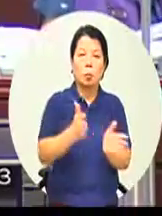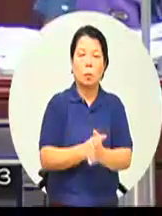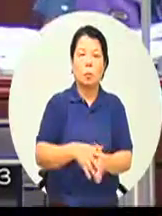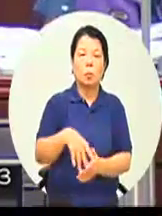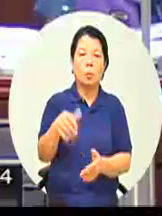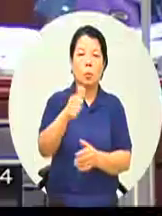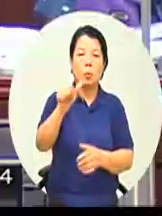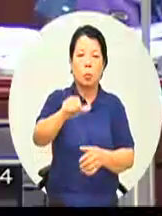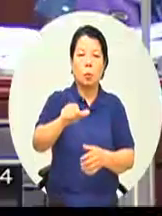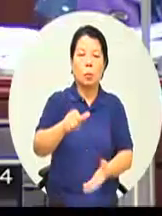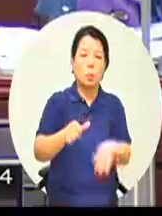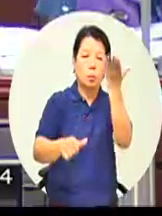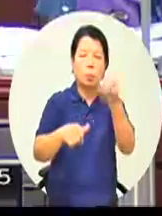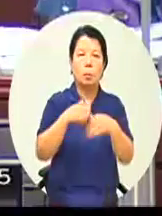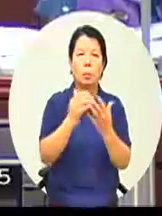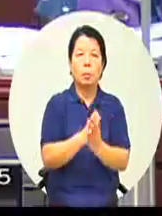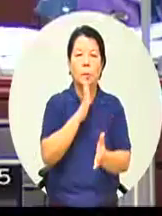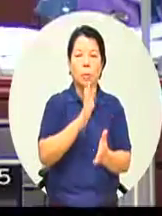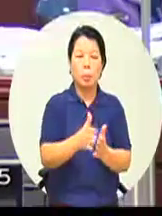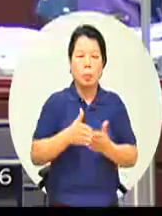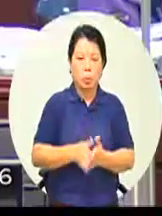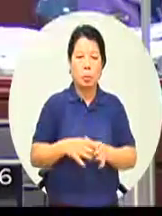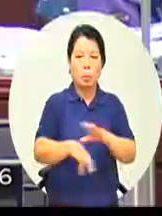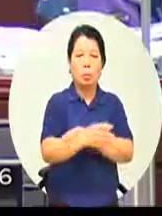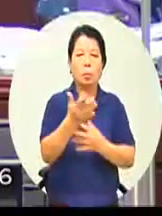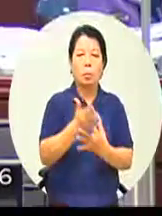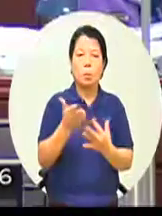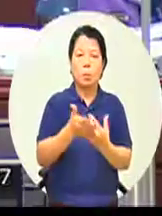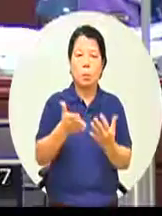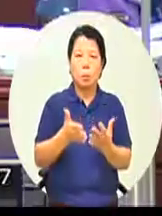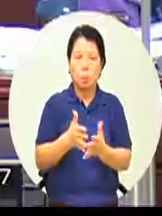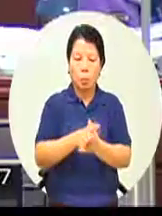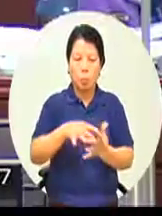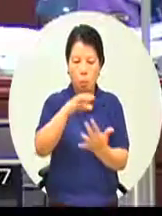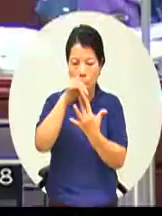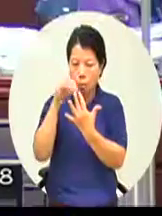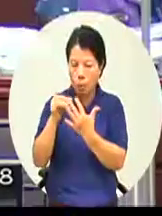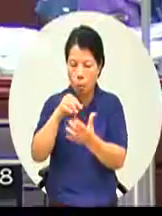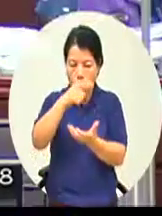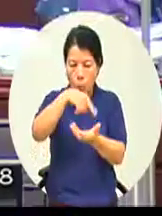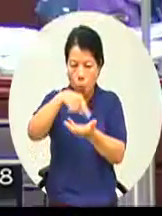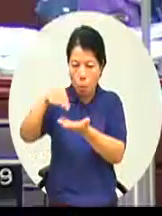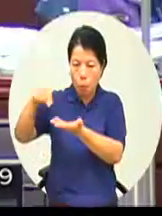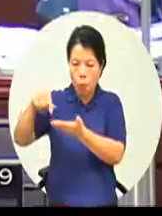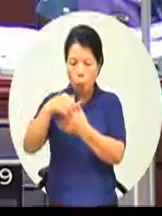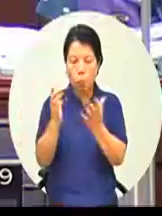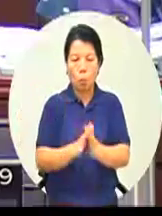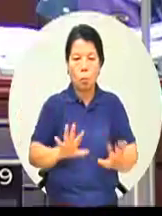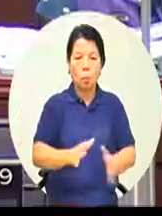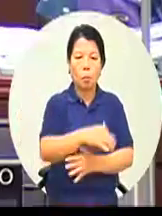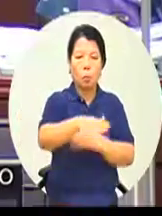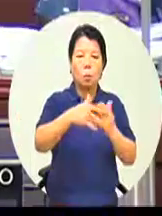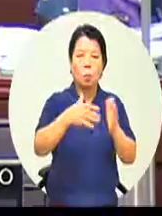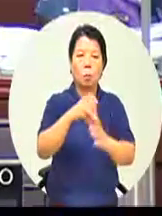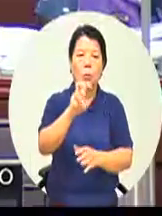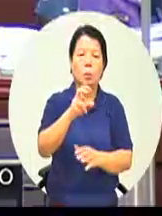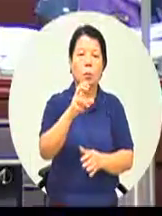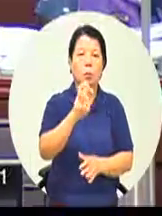在学校的教室这个闲置教室的清点呢，目前大概有37个学校